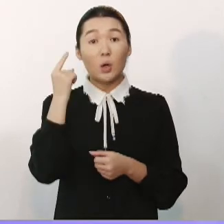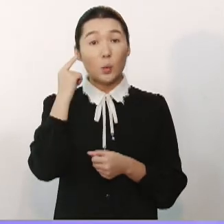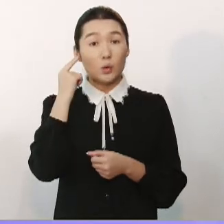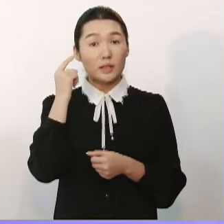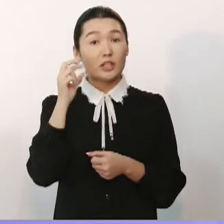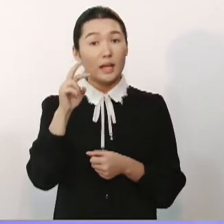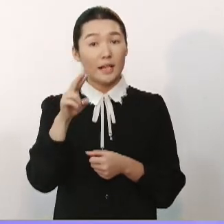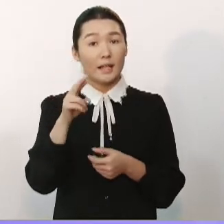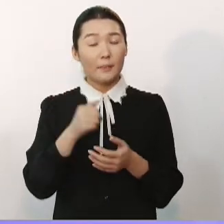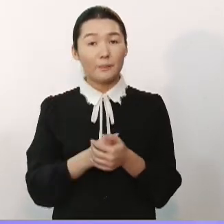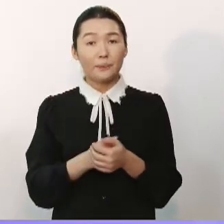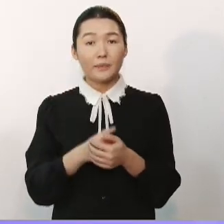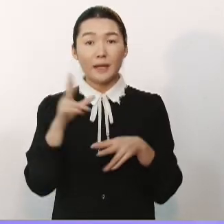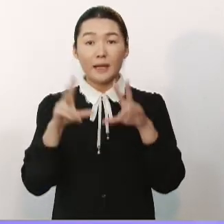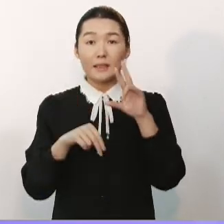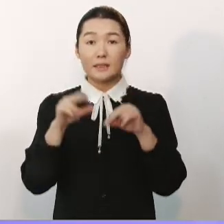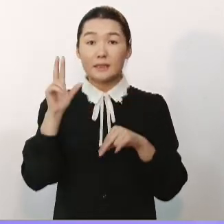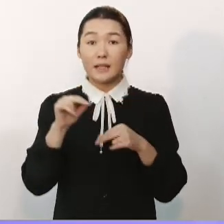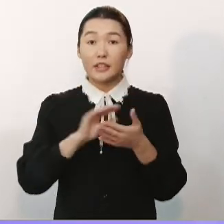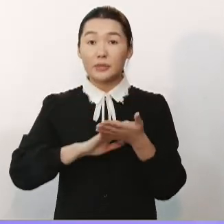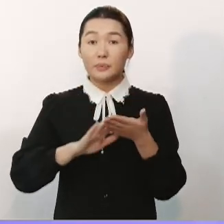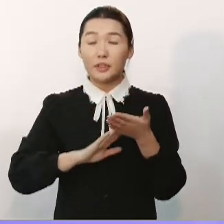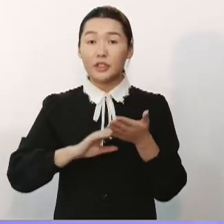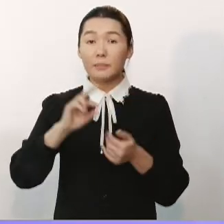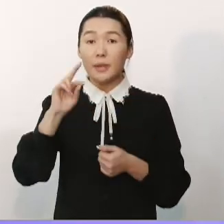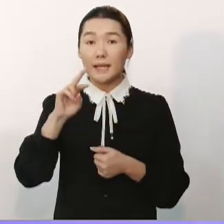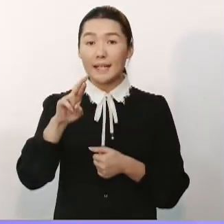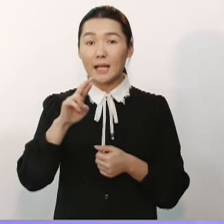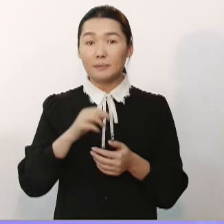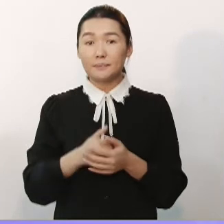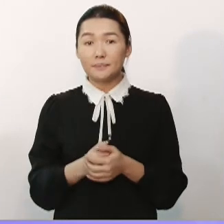«я»? Значит, пишем букву «я».